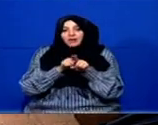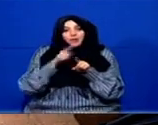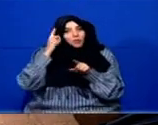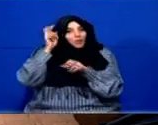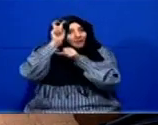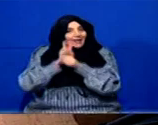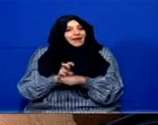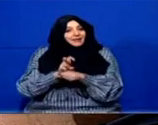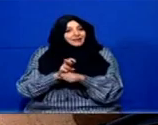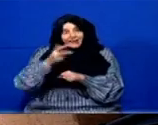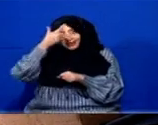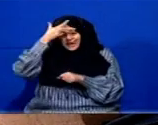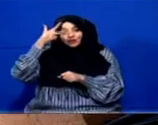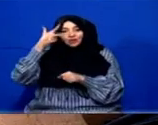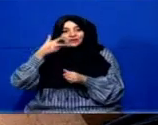يعني